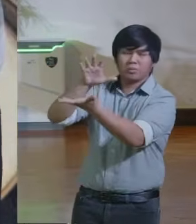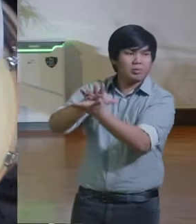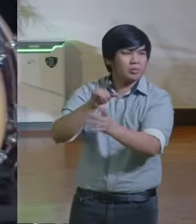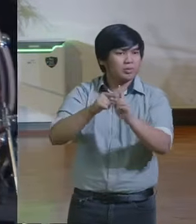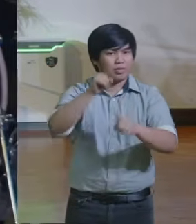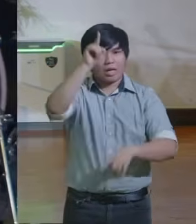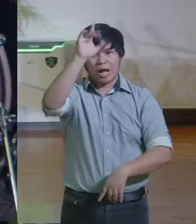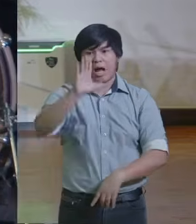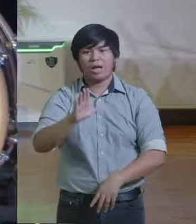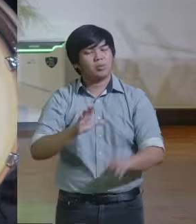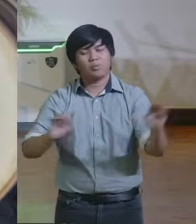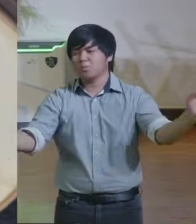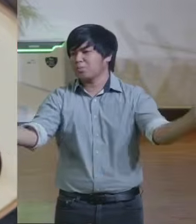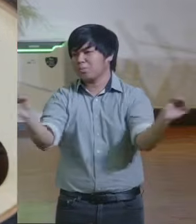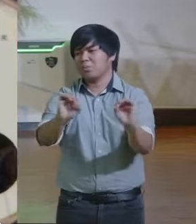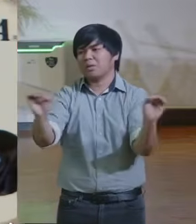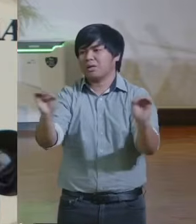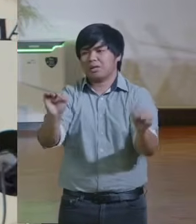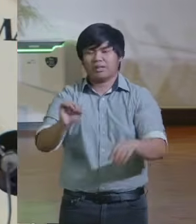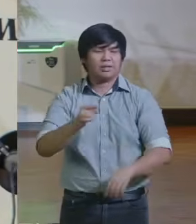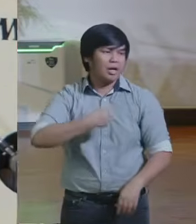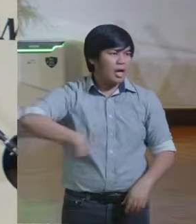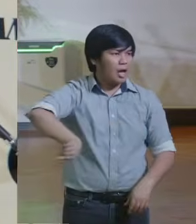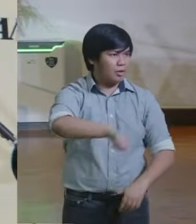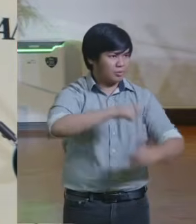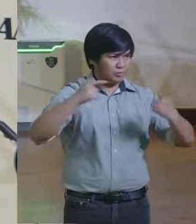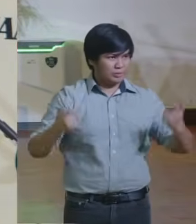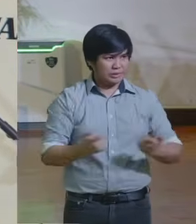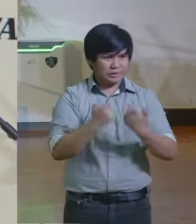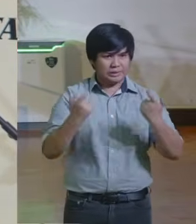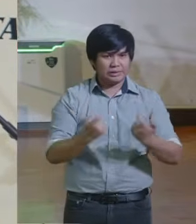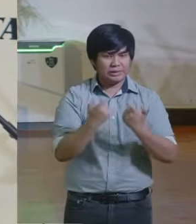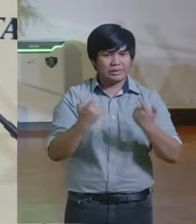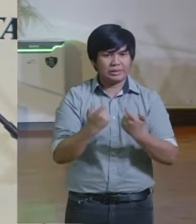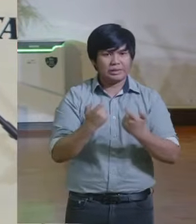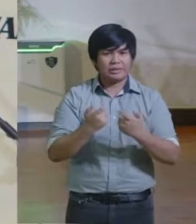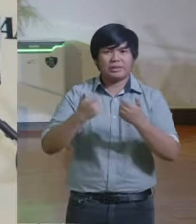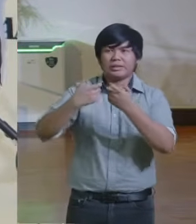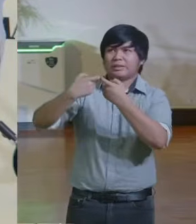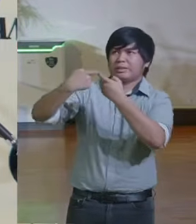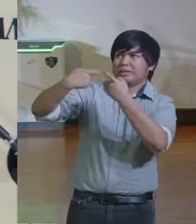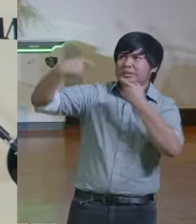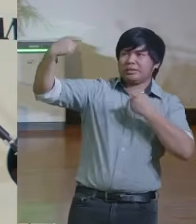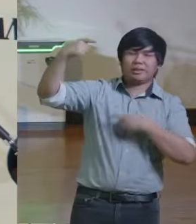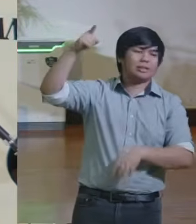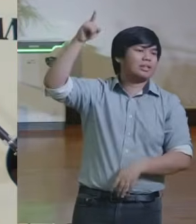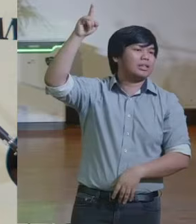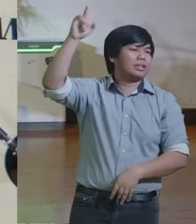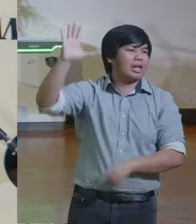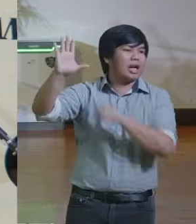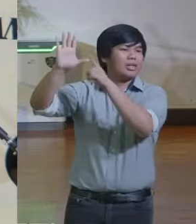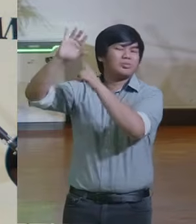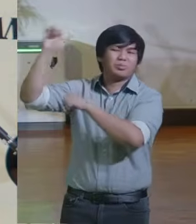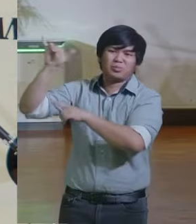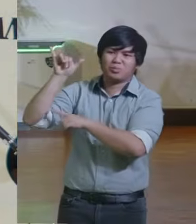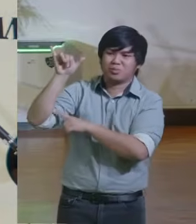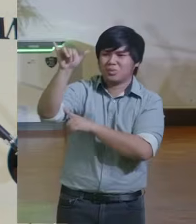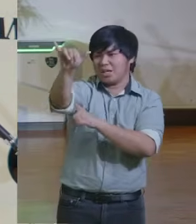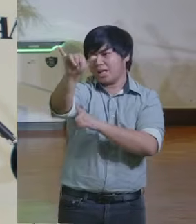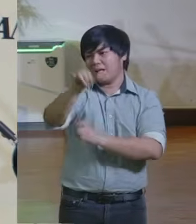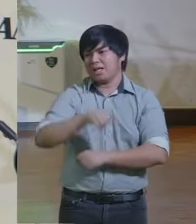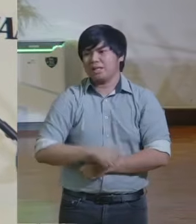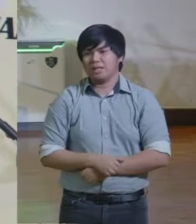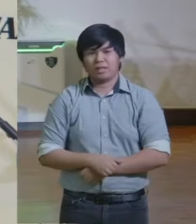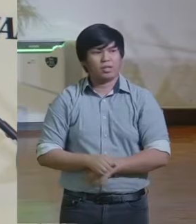Diyos? Sapagkat ang ating kasalanan ay against an eternal being, ang kanyang puot